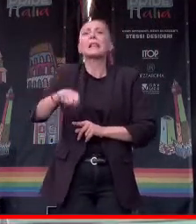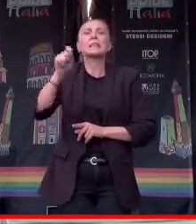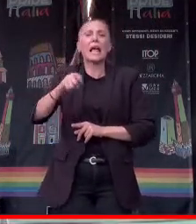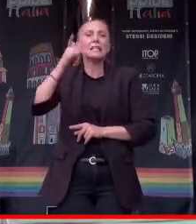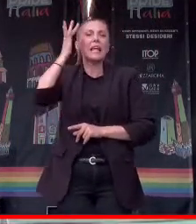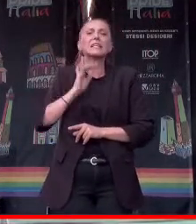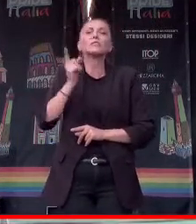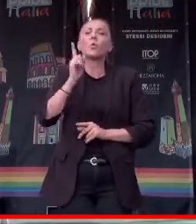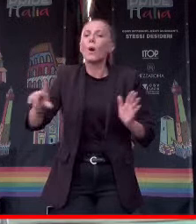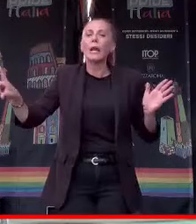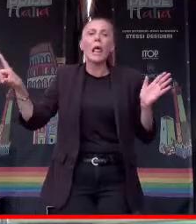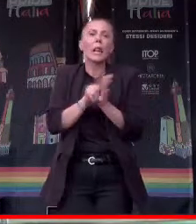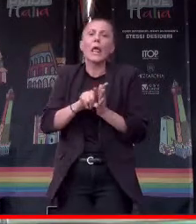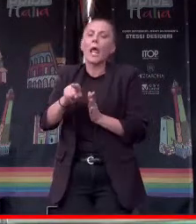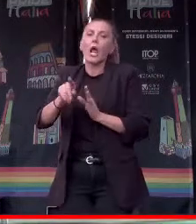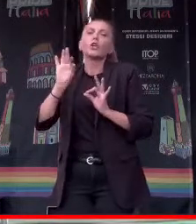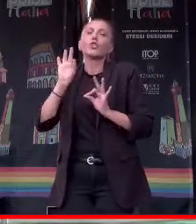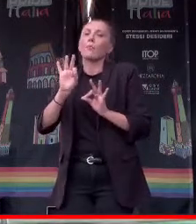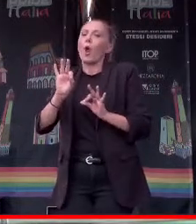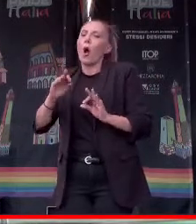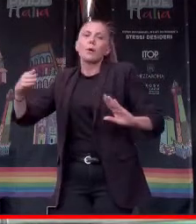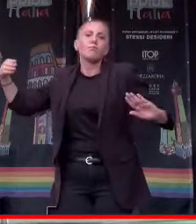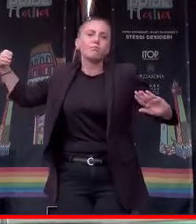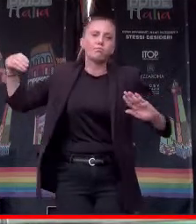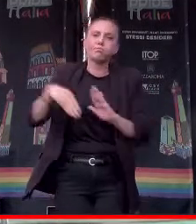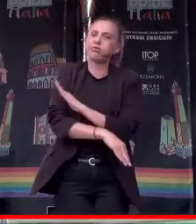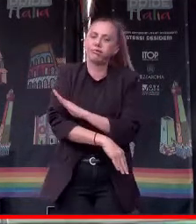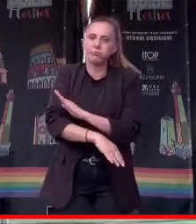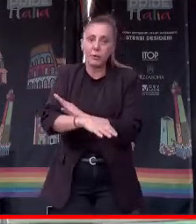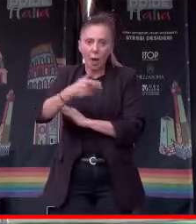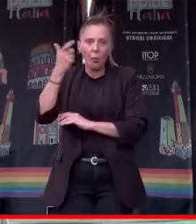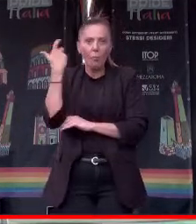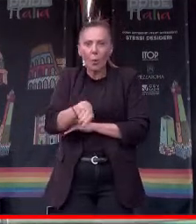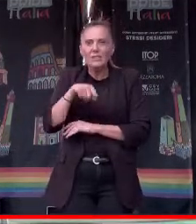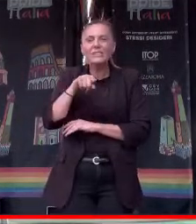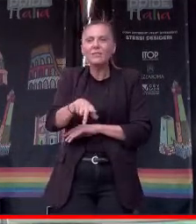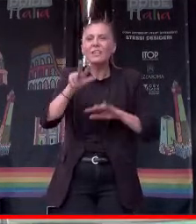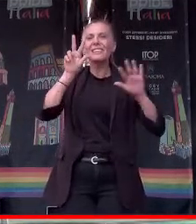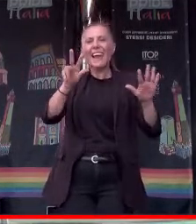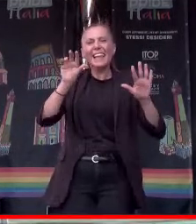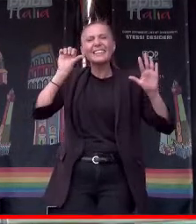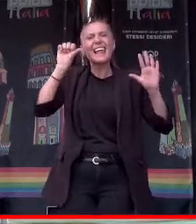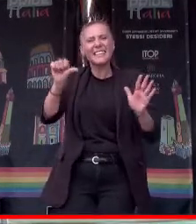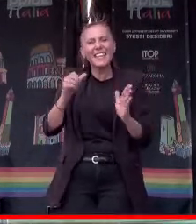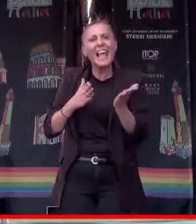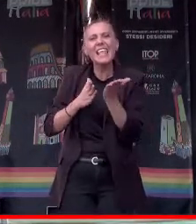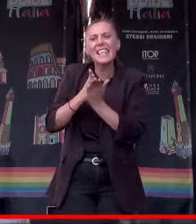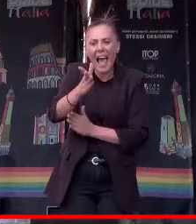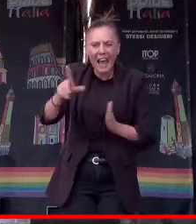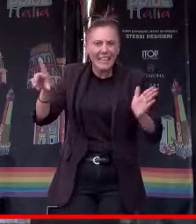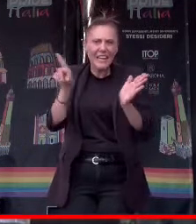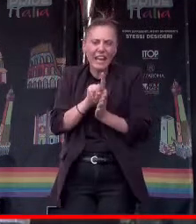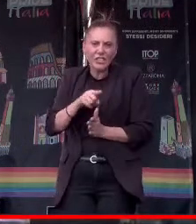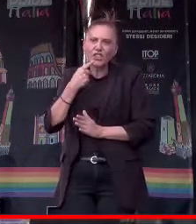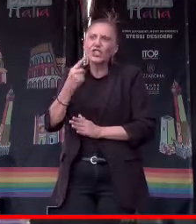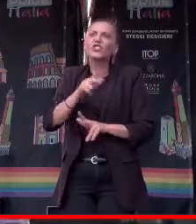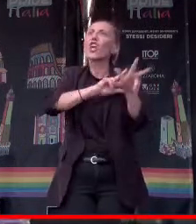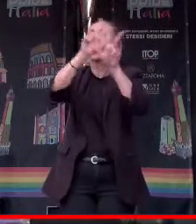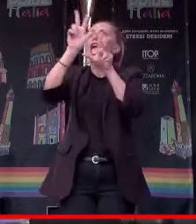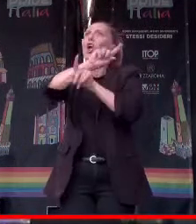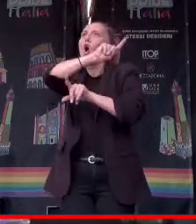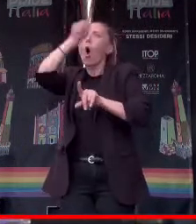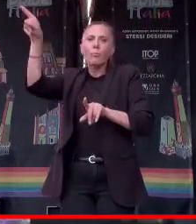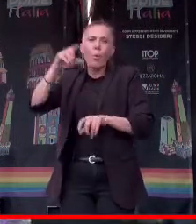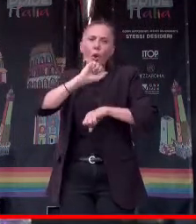capiamo che questa legge, che sono tutti inadempianti da 36 anni, non serve a nulla. Arriveremo a questo. E neanche rivolgersi a